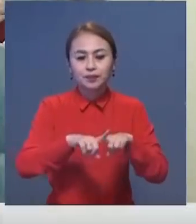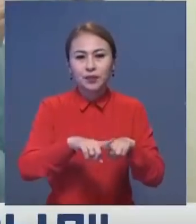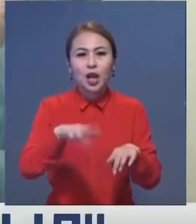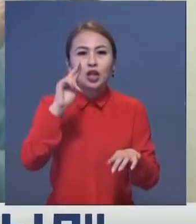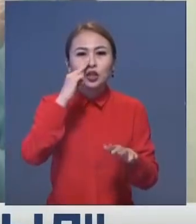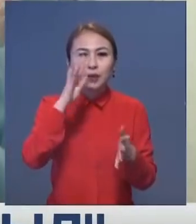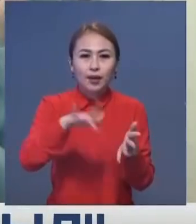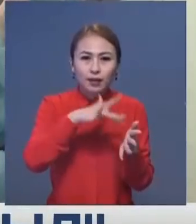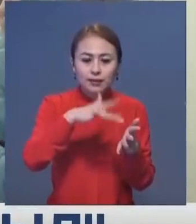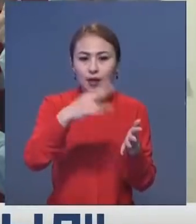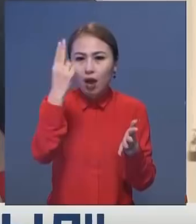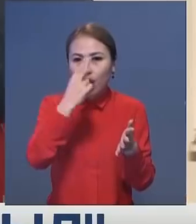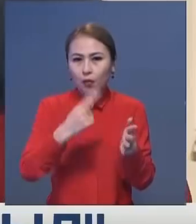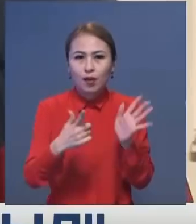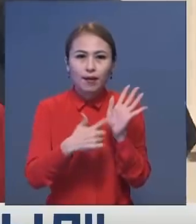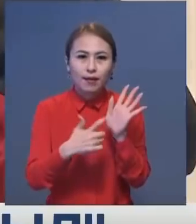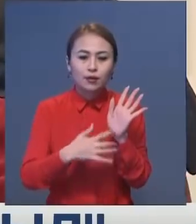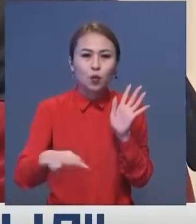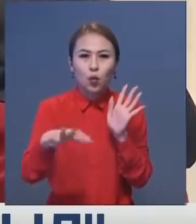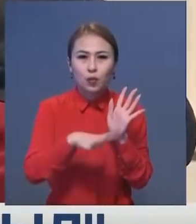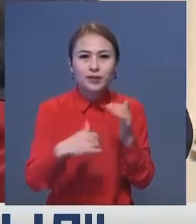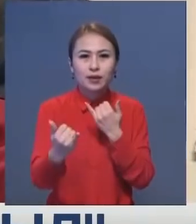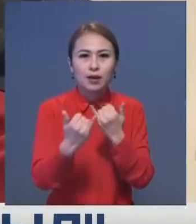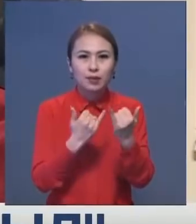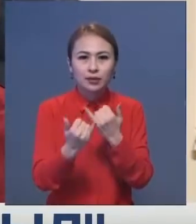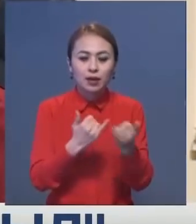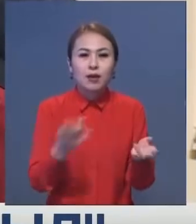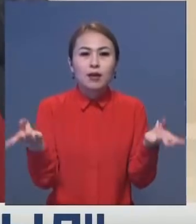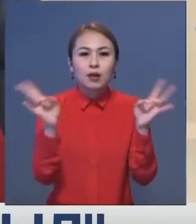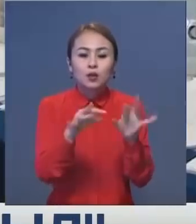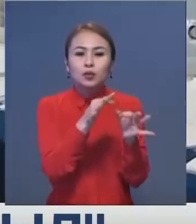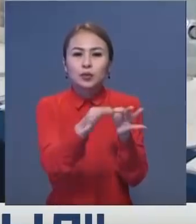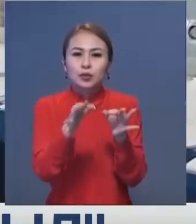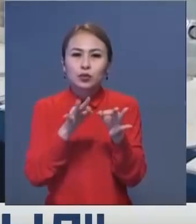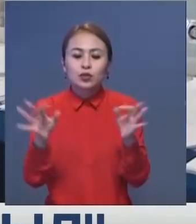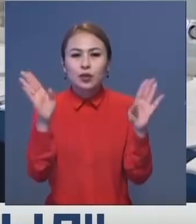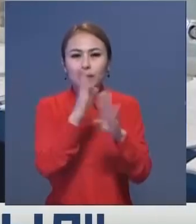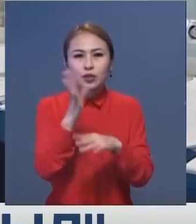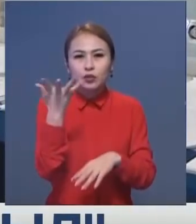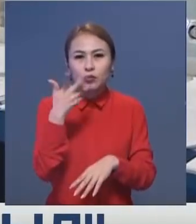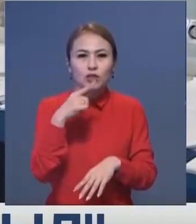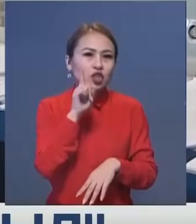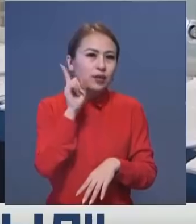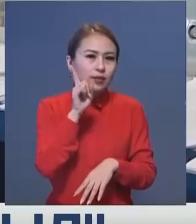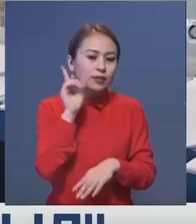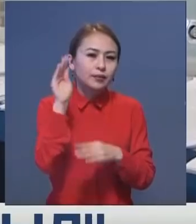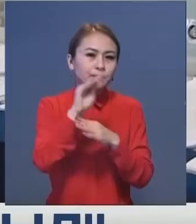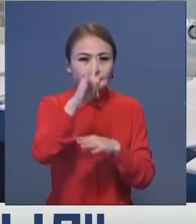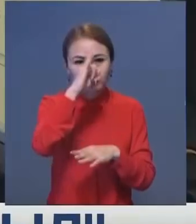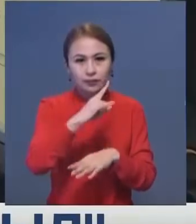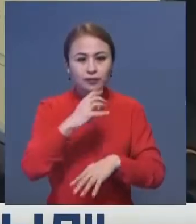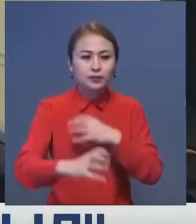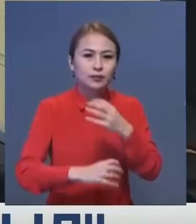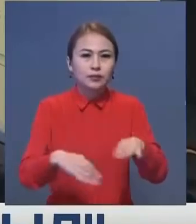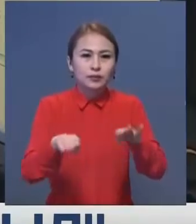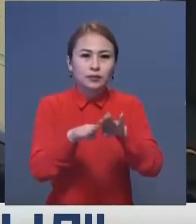аймақта, Шымкент қаласы және Ақмола мен Қарағанды облыстары сары аймақта. Қалған өңірлердің эпи түсі жасыл. Айта кетейік,